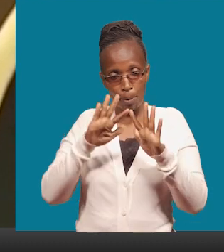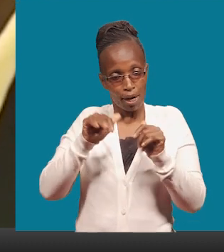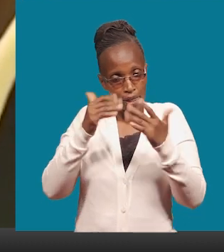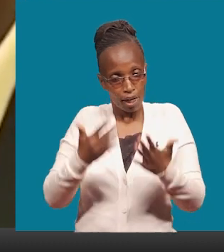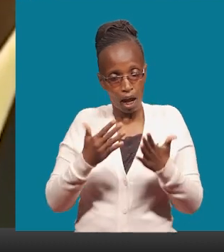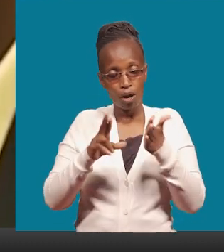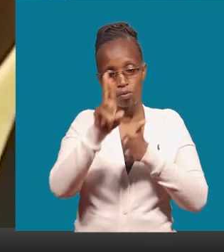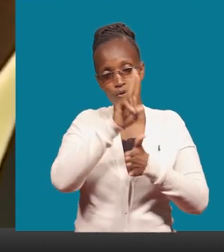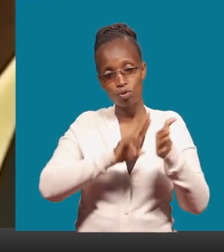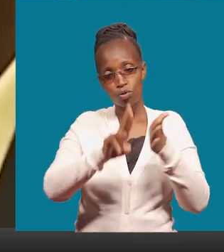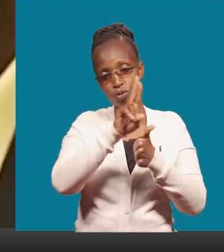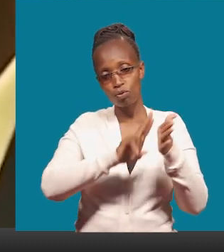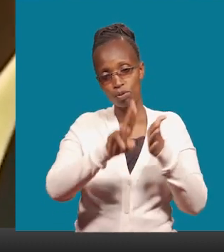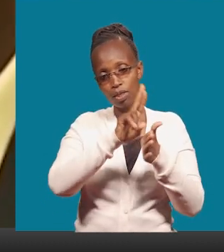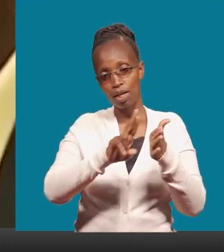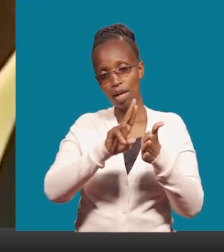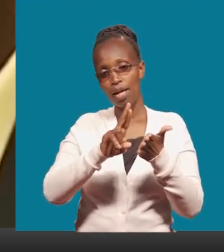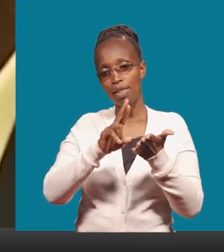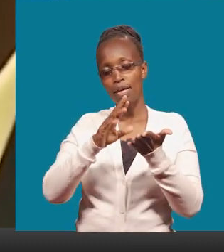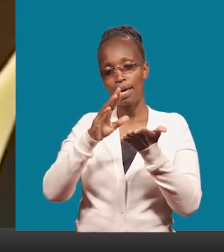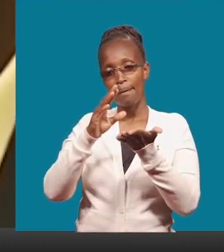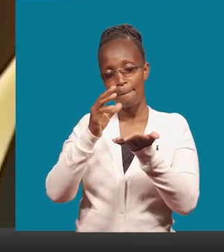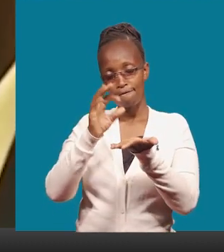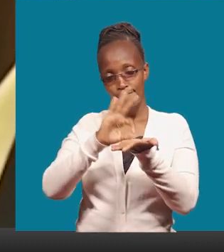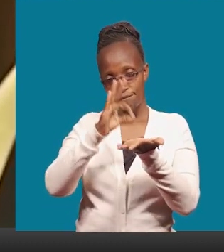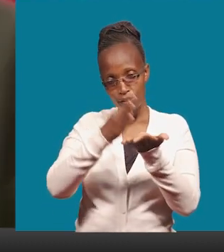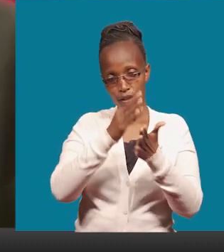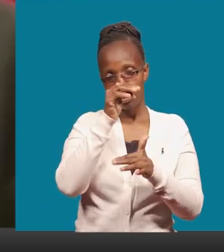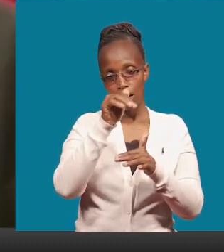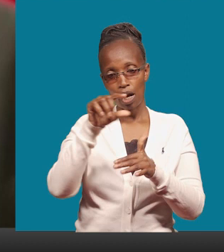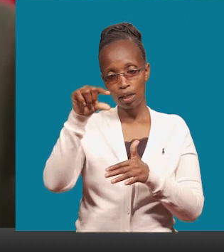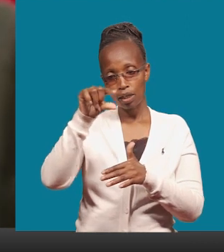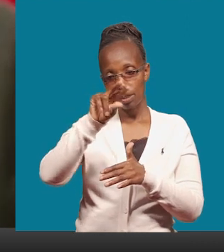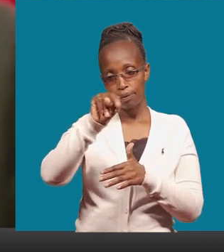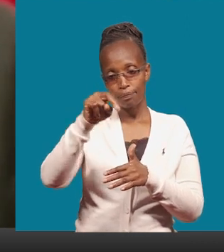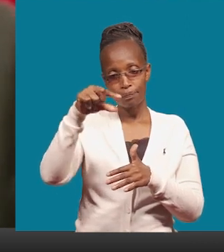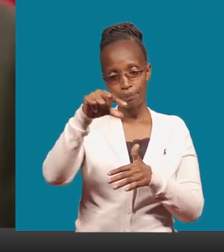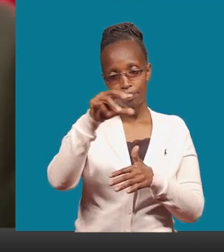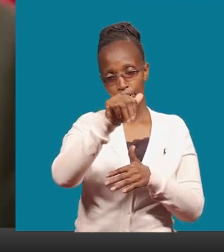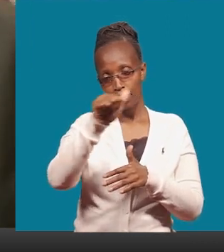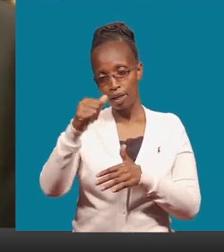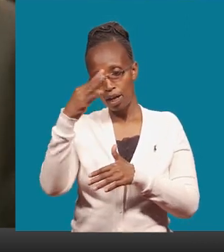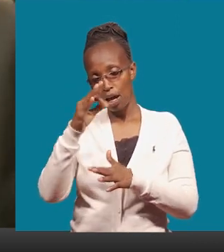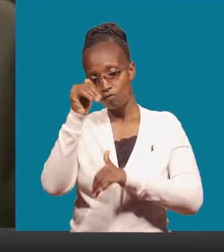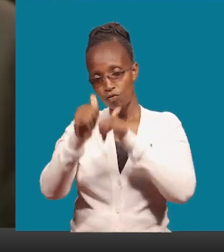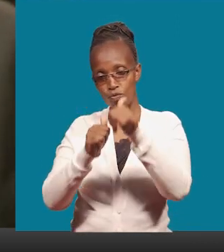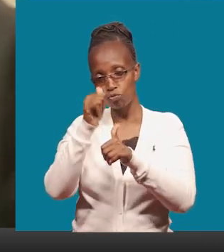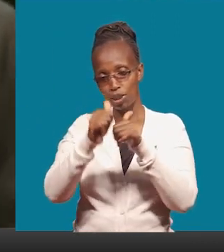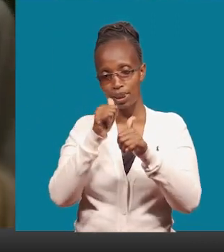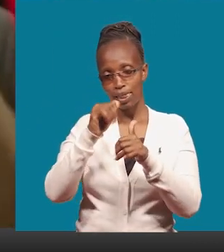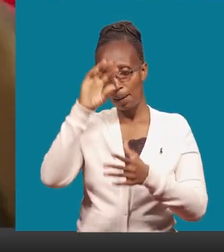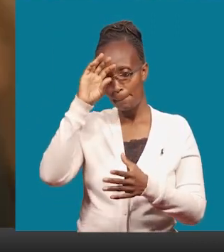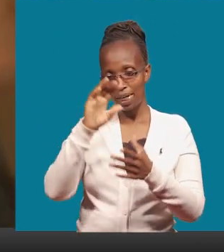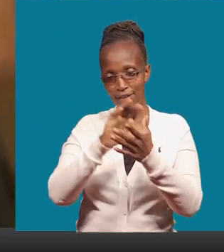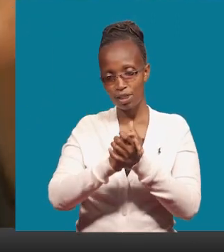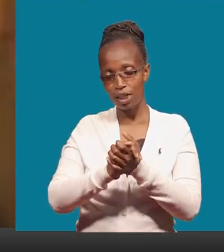wa wabunge na jinsi ya kutumia mgao wa NGCDF na GAF ambao inakisiwa wataupata hata baada